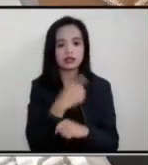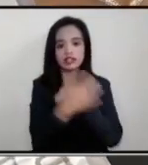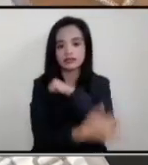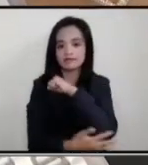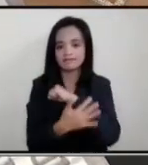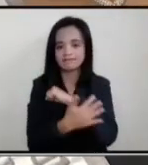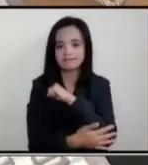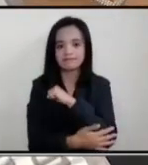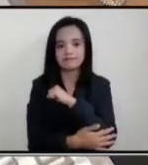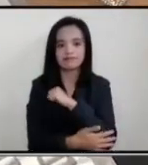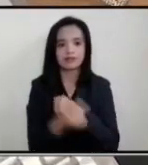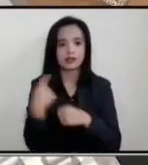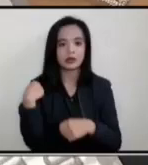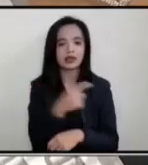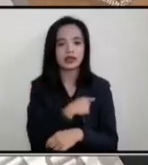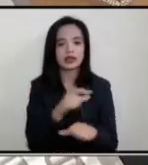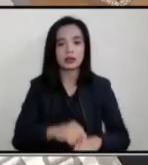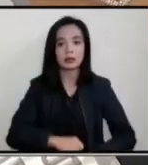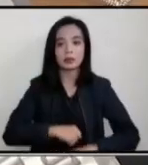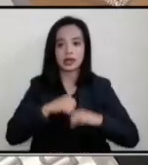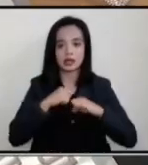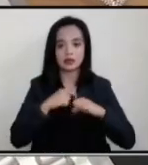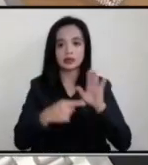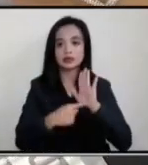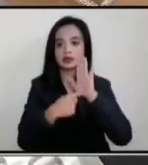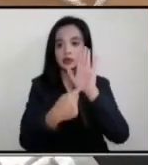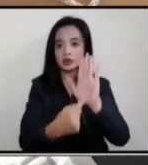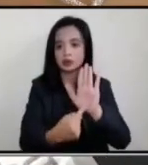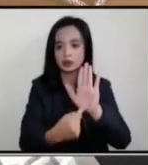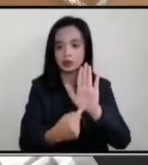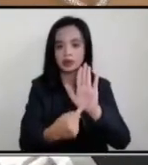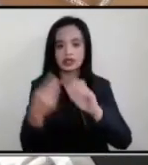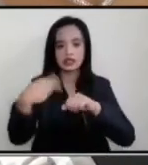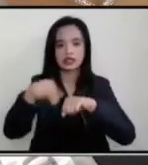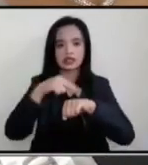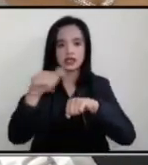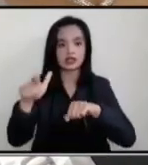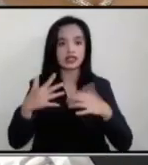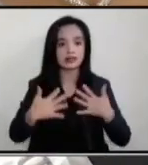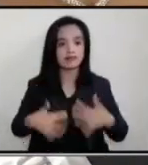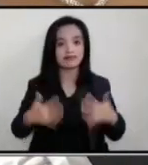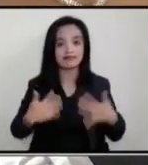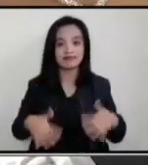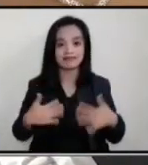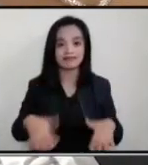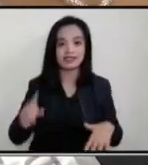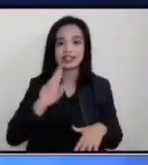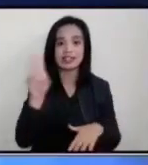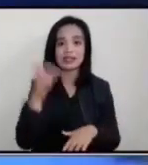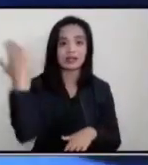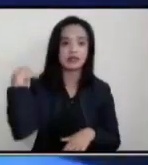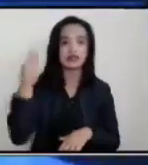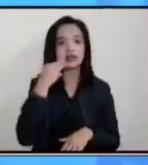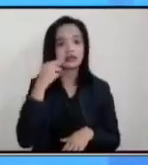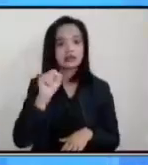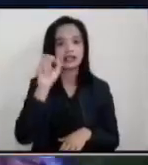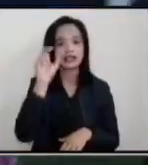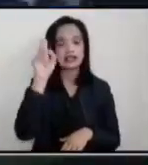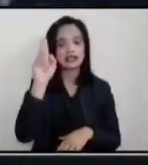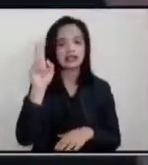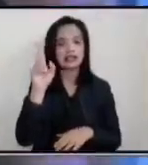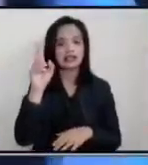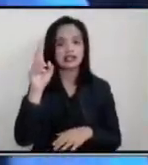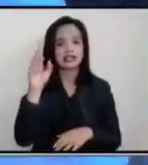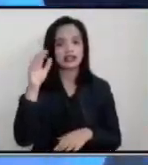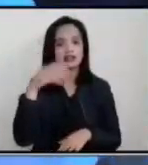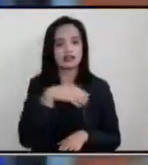also very proud to present our national costumes that we wore during our Miss Universe Philippines journey. Bukod sa pagmamasid